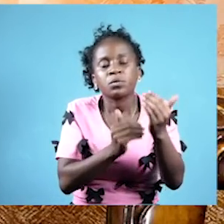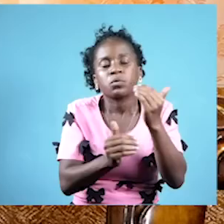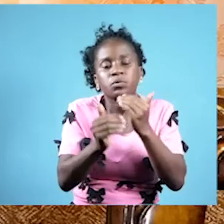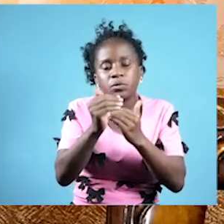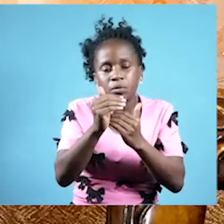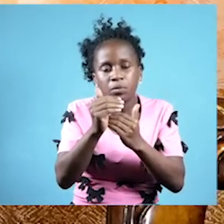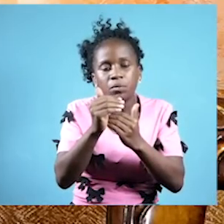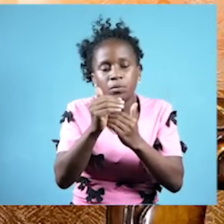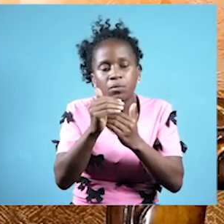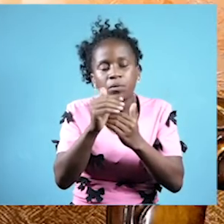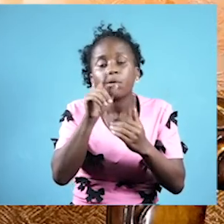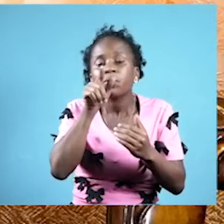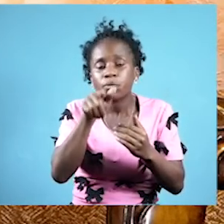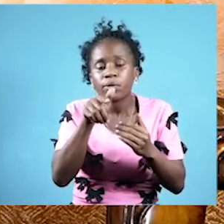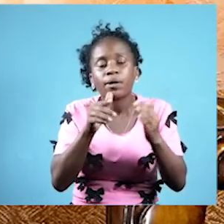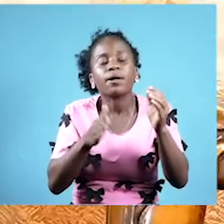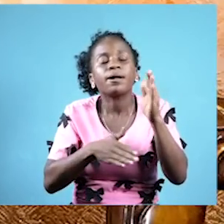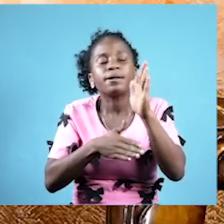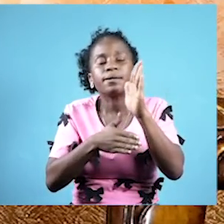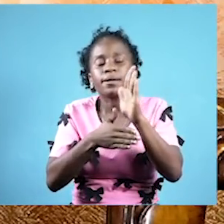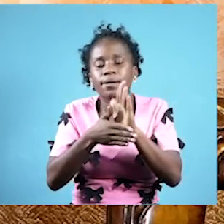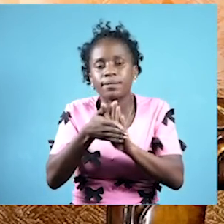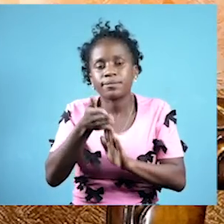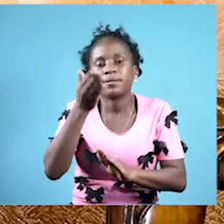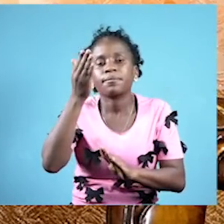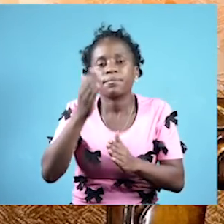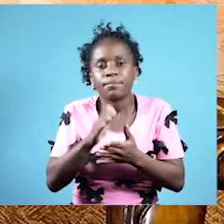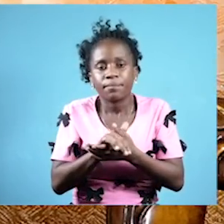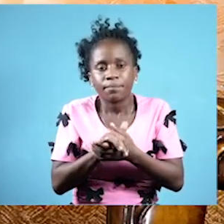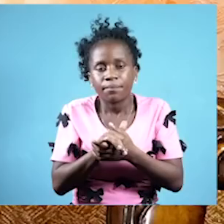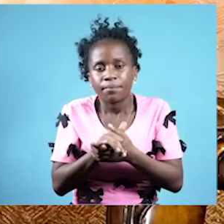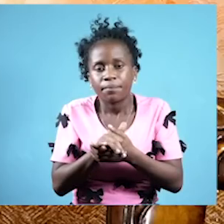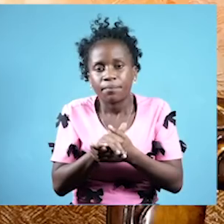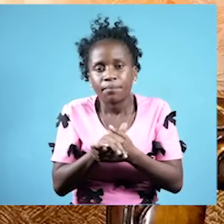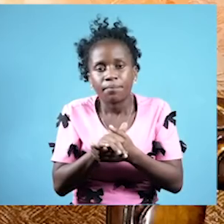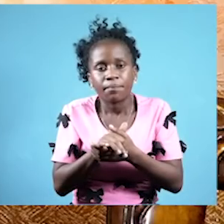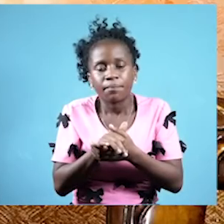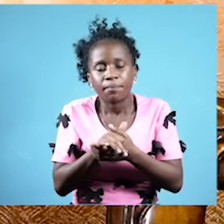kwa kasi kuliko ile ya mtangulizi wake.